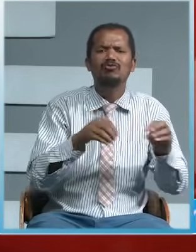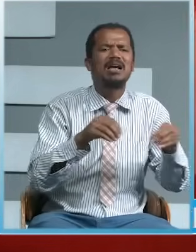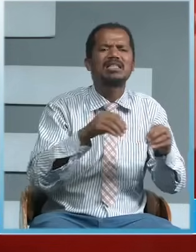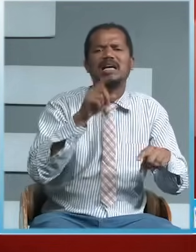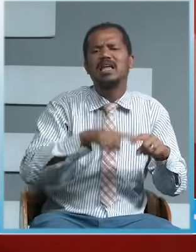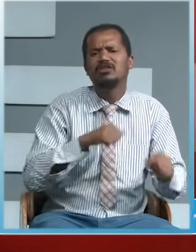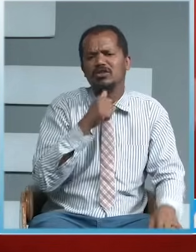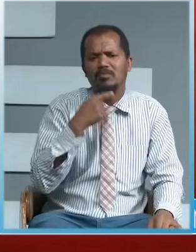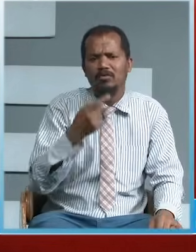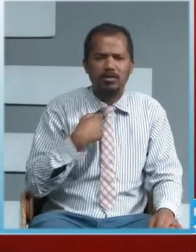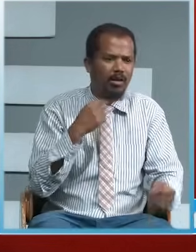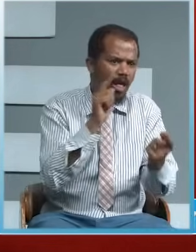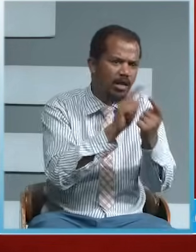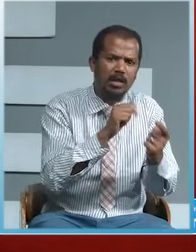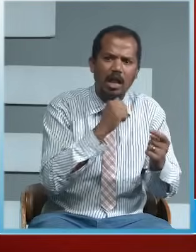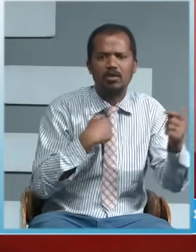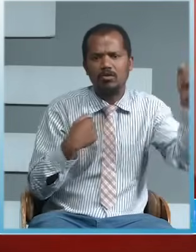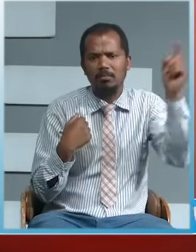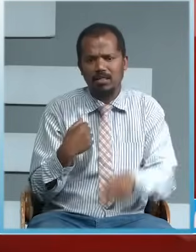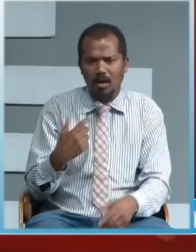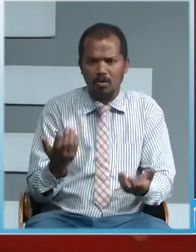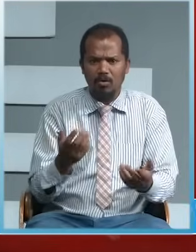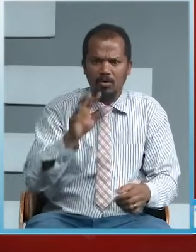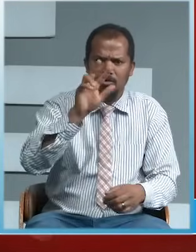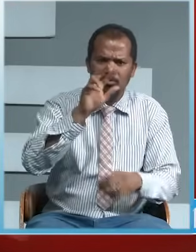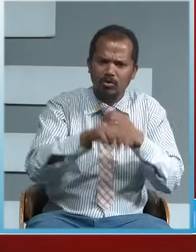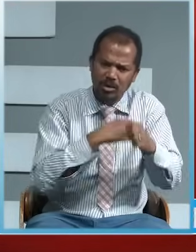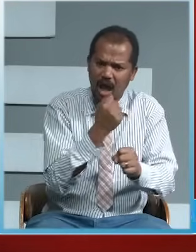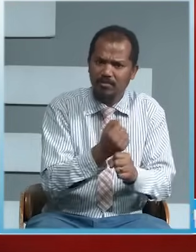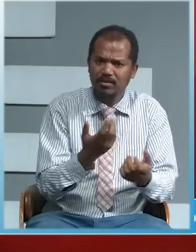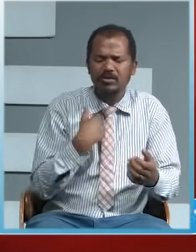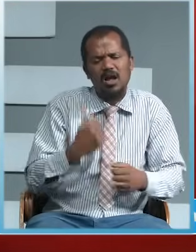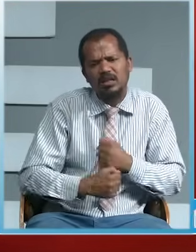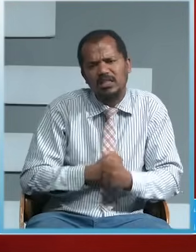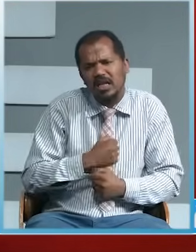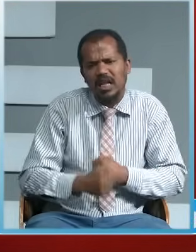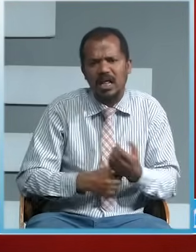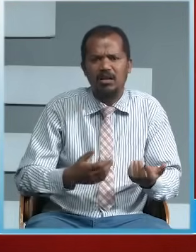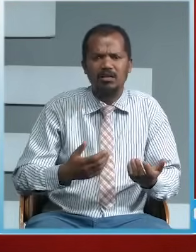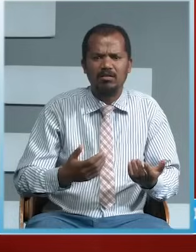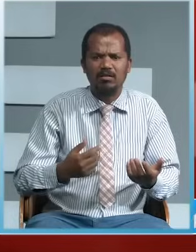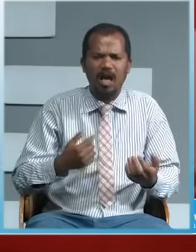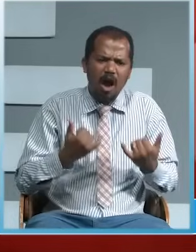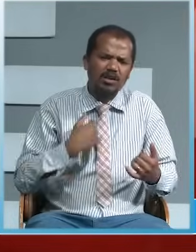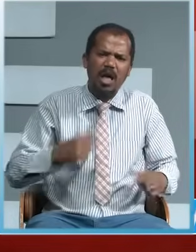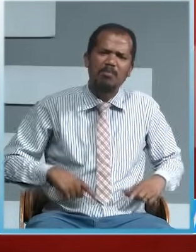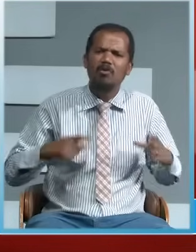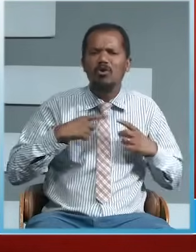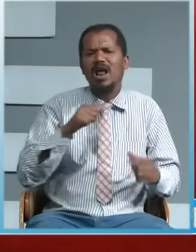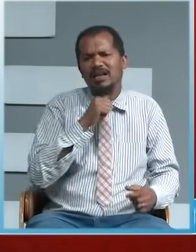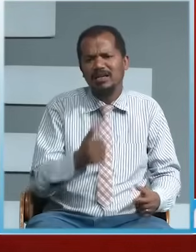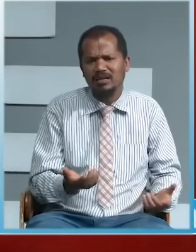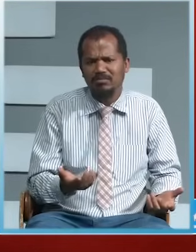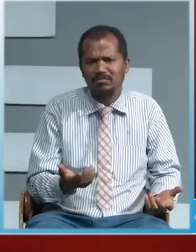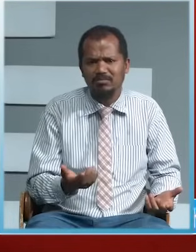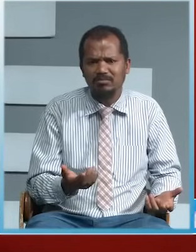መንቀሳቀስ አይችልም ምን ያለ ሳላገኘው ነው የመጣውትኝ እና የሶስት አመት ሆኗል በቃ እኔ ተጨንቀናል ማለት መኖር አይደለም ይባላል በዛ ላይ